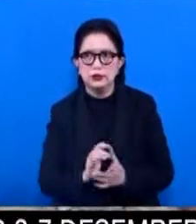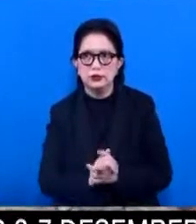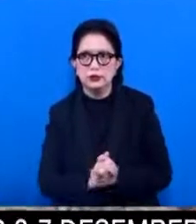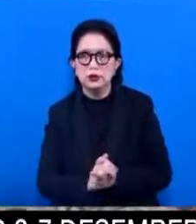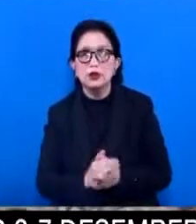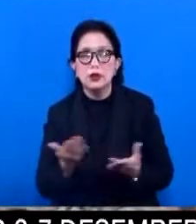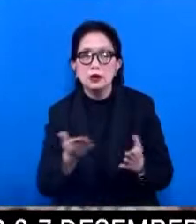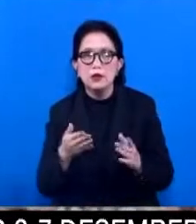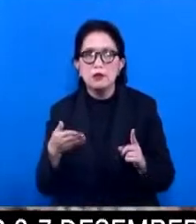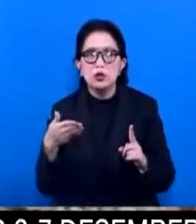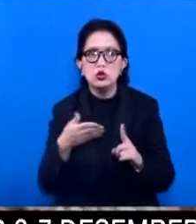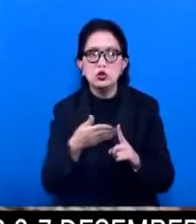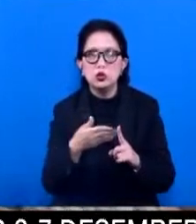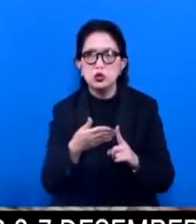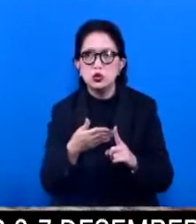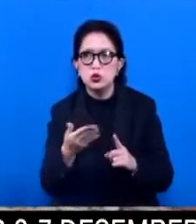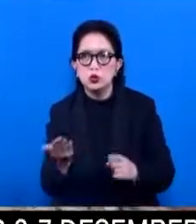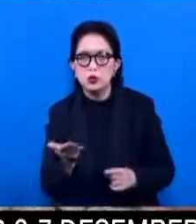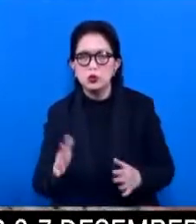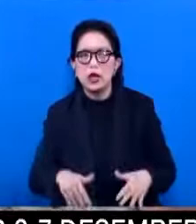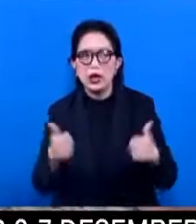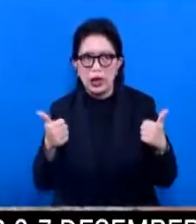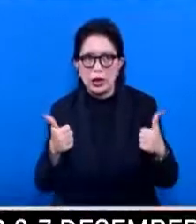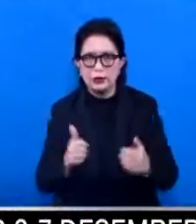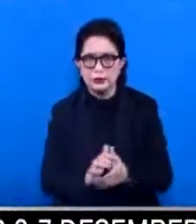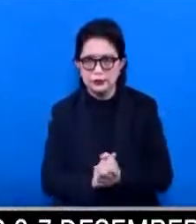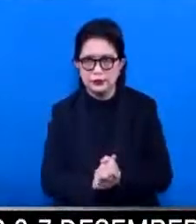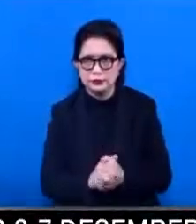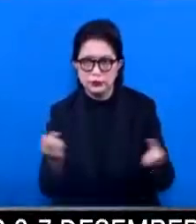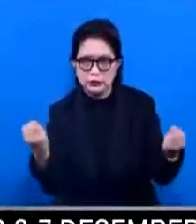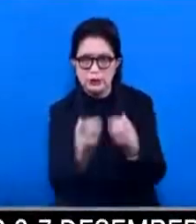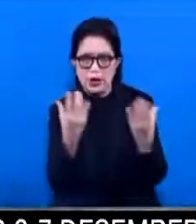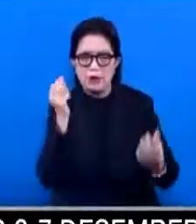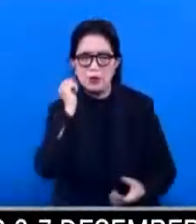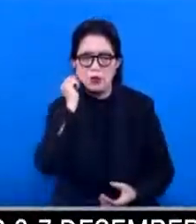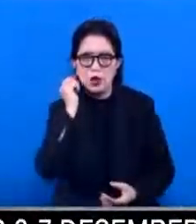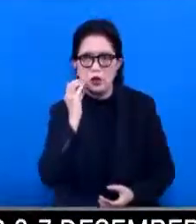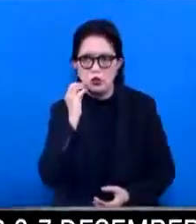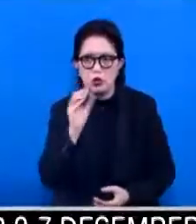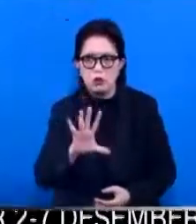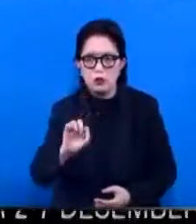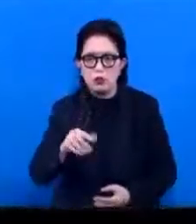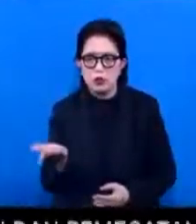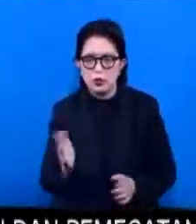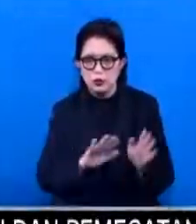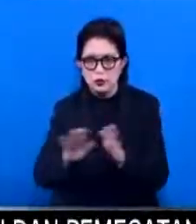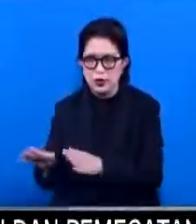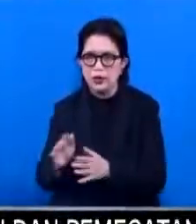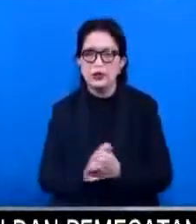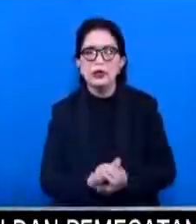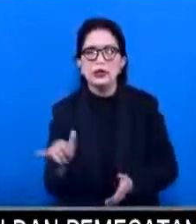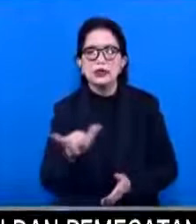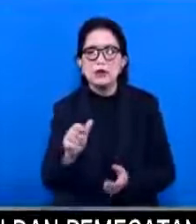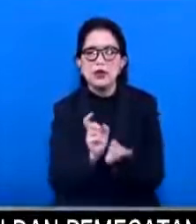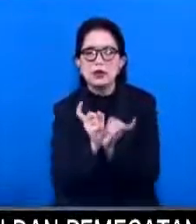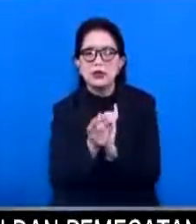mana? Ke arah mana? Ke arah Tangerang. Tangerang. Peristiwa serupa juga terjadi di Sidoarjo, Jawa Timur. Seorang